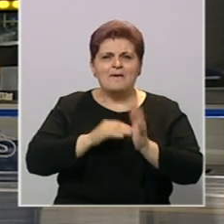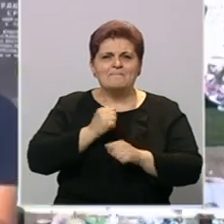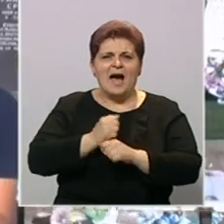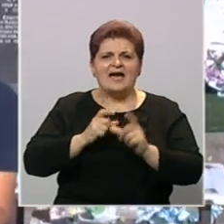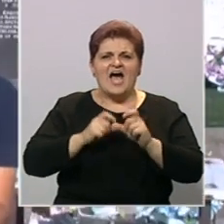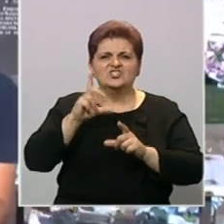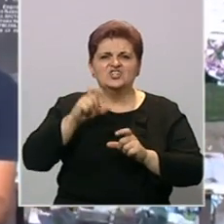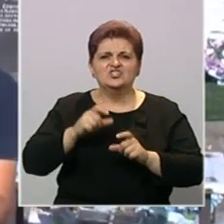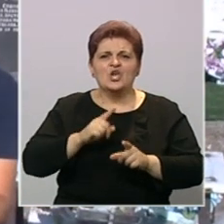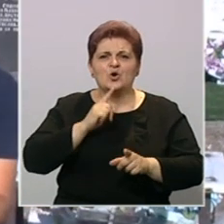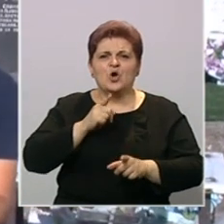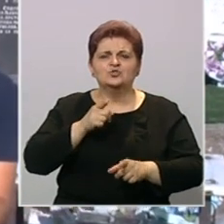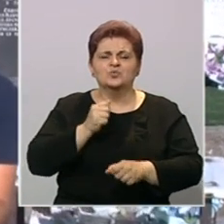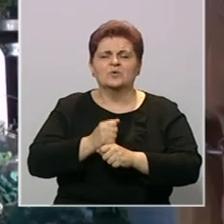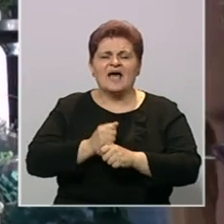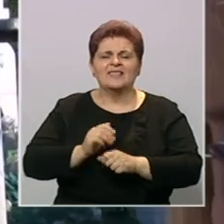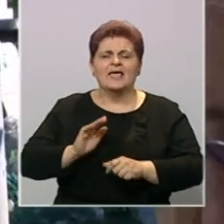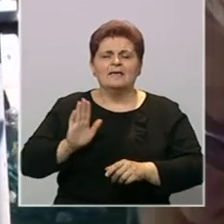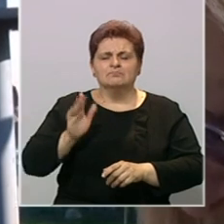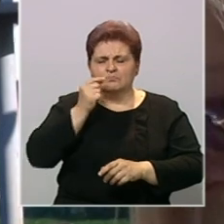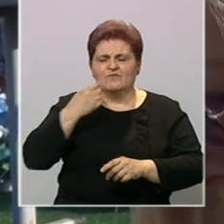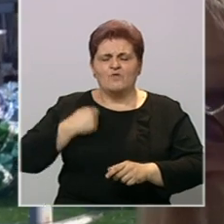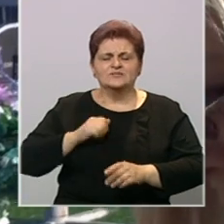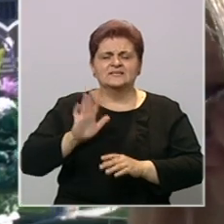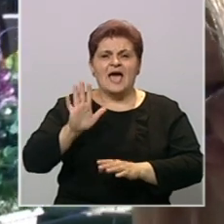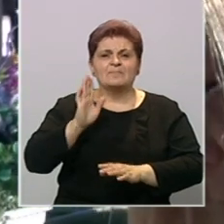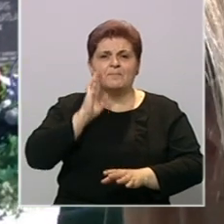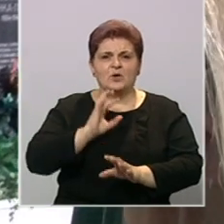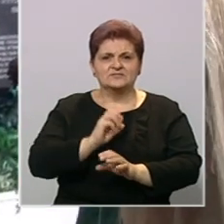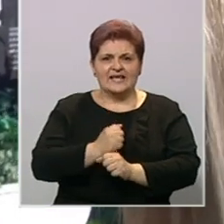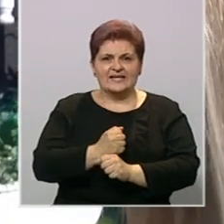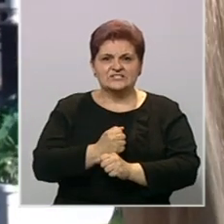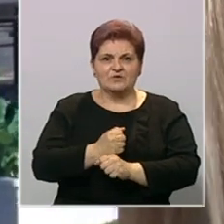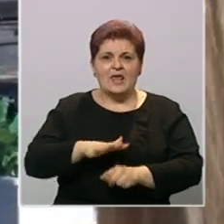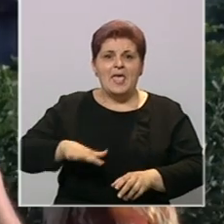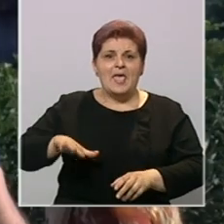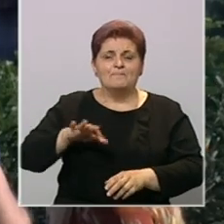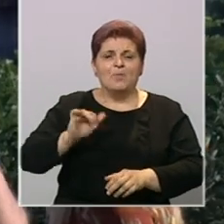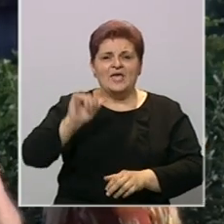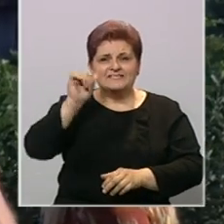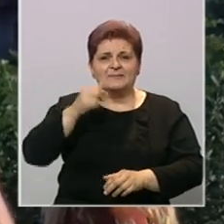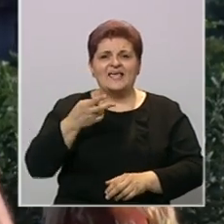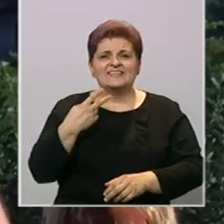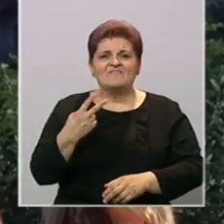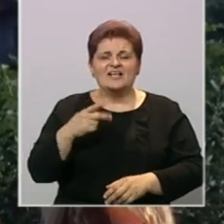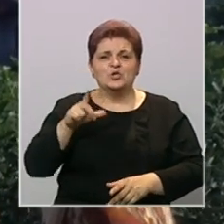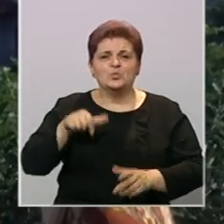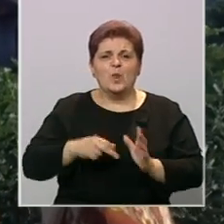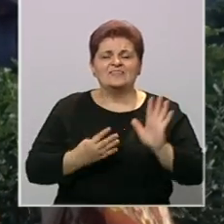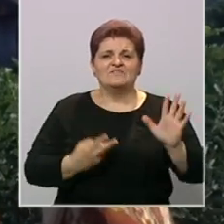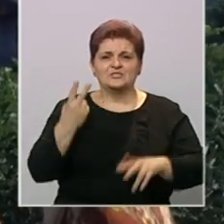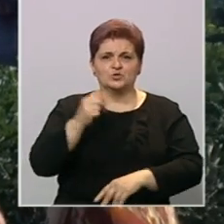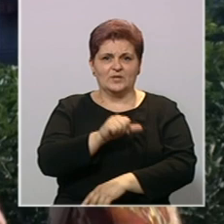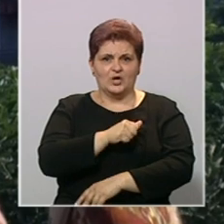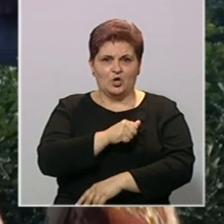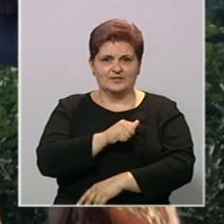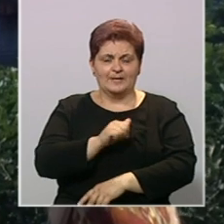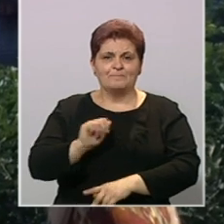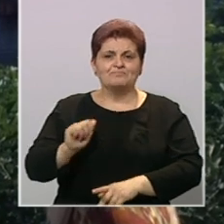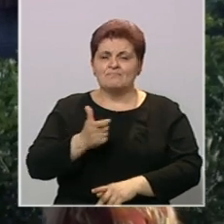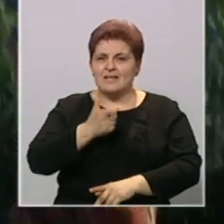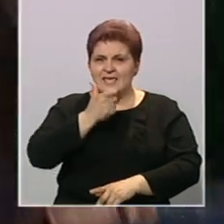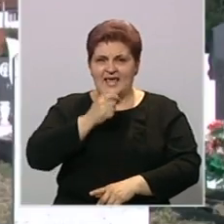Magašići koji su počinili pripadnici Armije Republike Bosne i Hercegovine s područja Srebrenice 20. jula 1992.